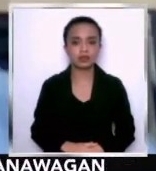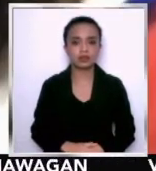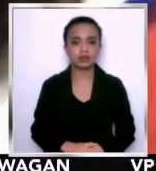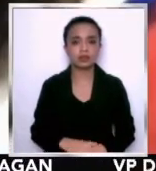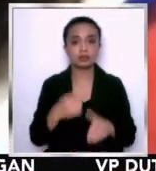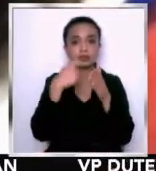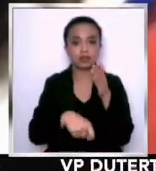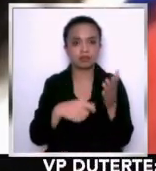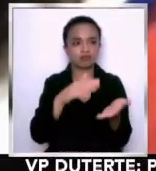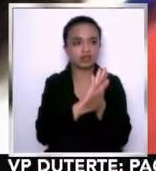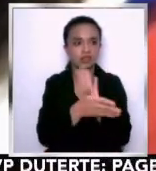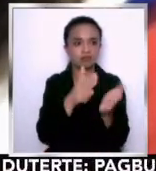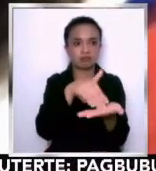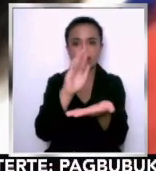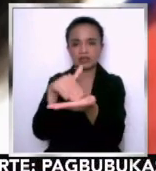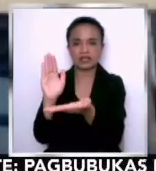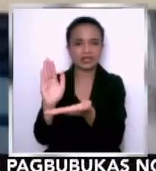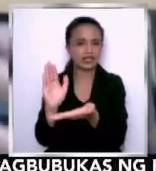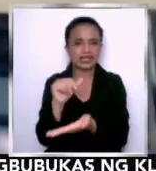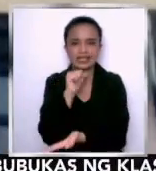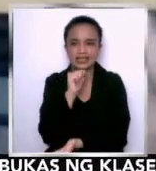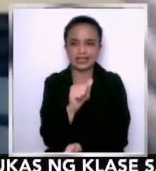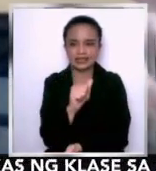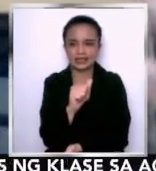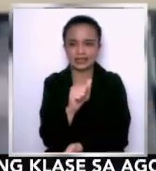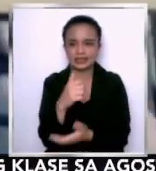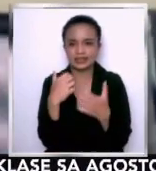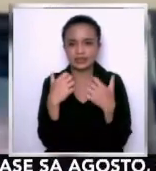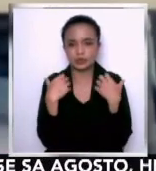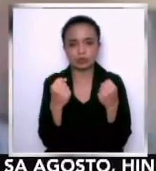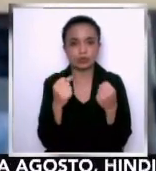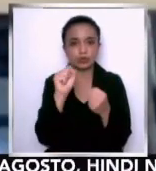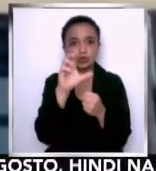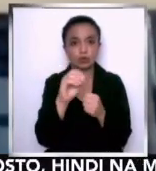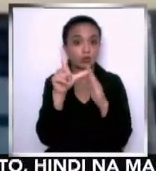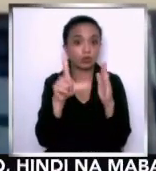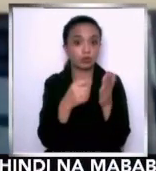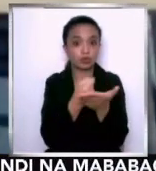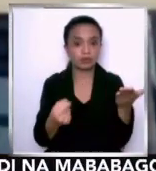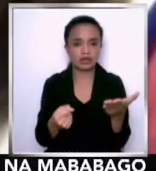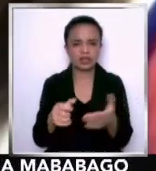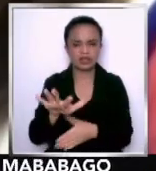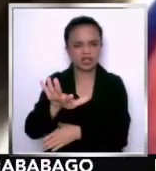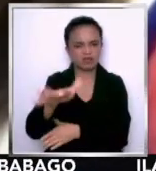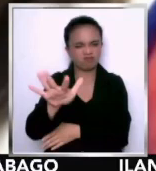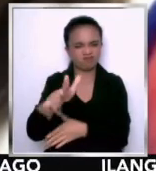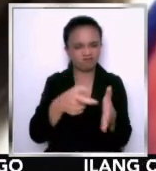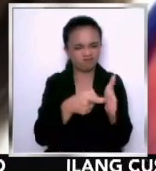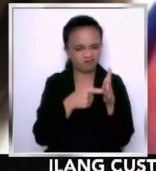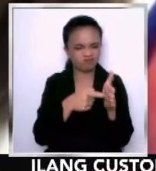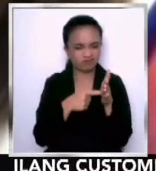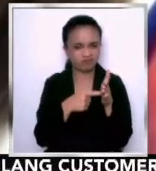presyo, hindi na ganun katindi ka. Yung low supply and demand, dahil hihina ang demand, siyempre,